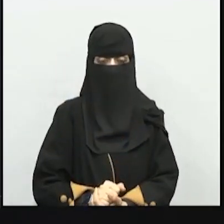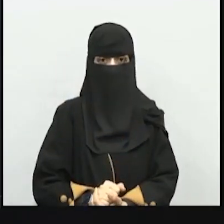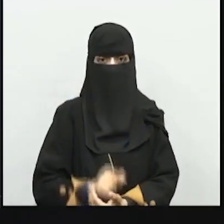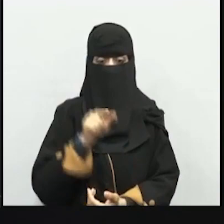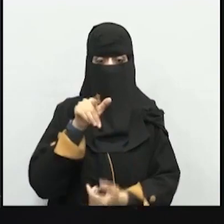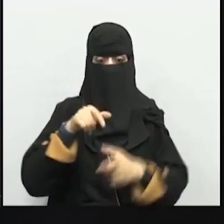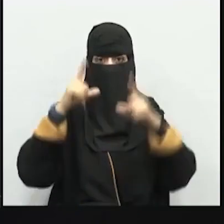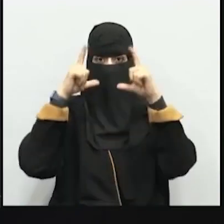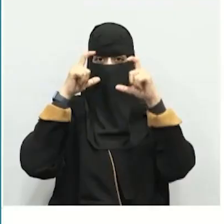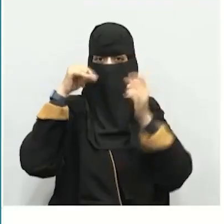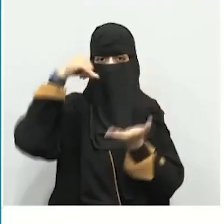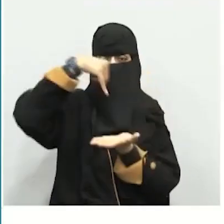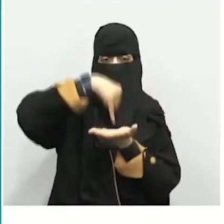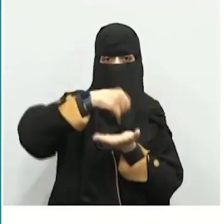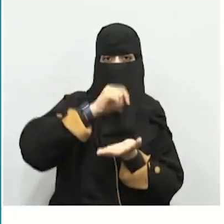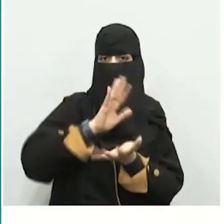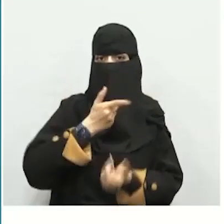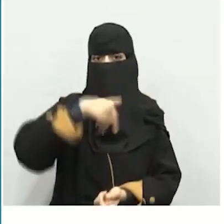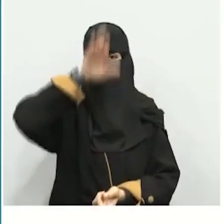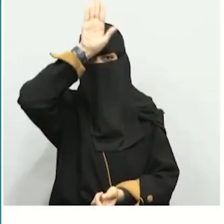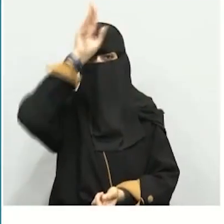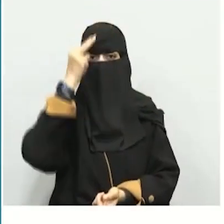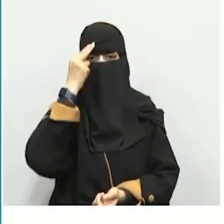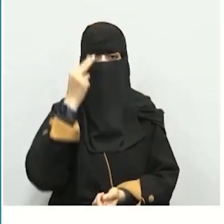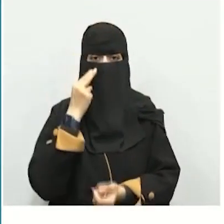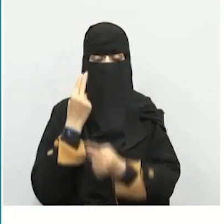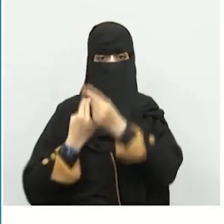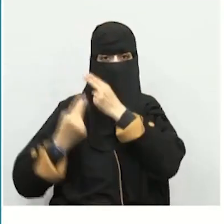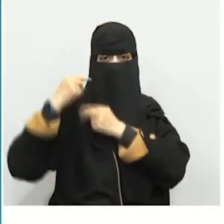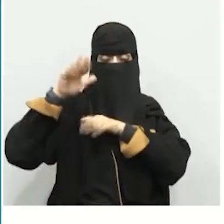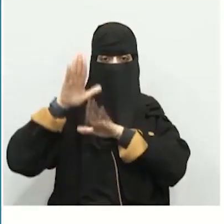هذه صورة لمركز الملك عبد العزيز التاريخي بالرياض.